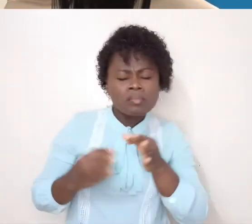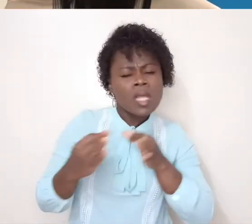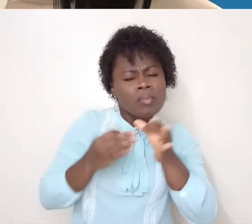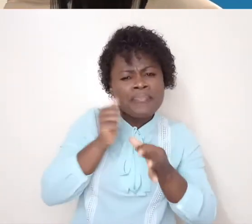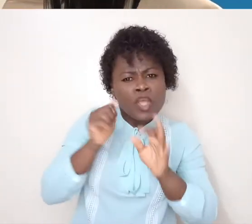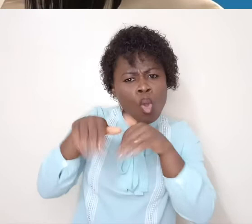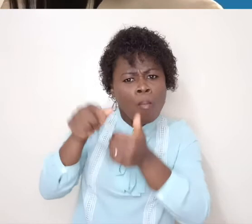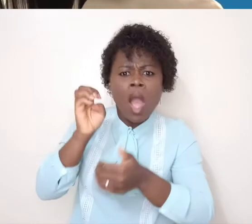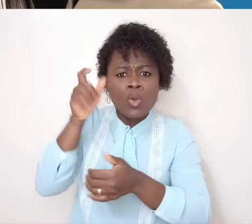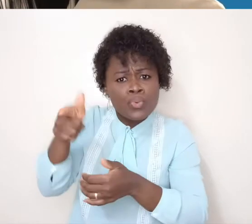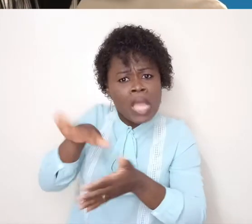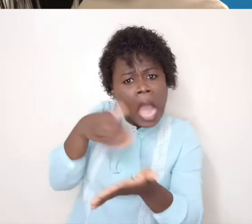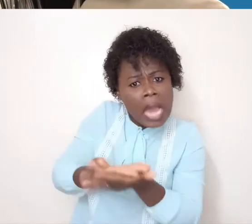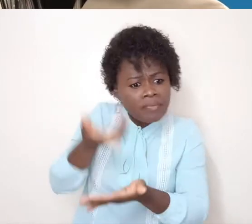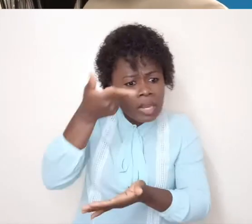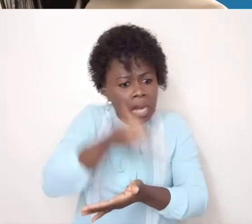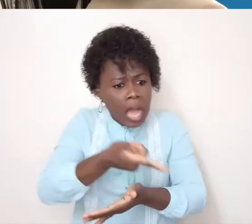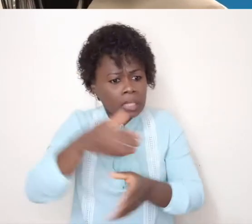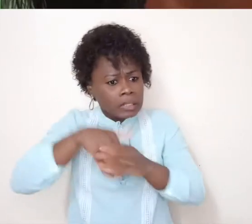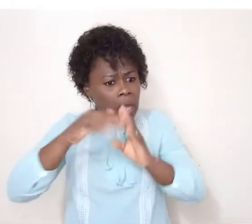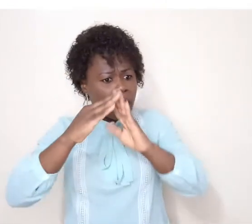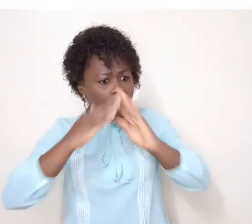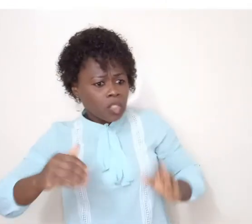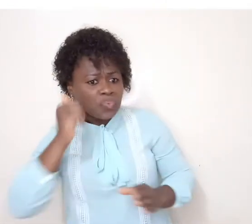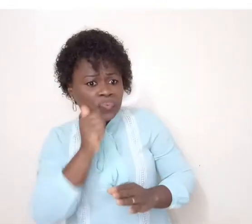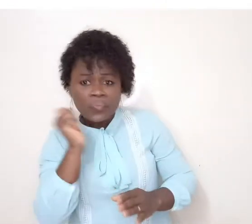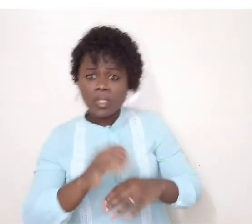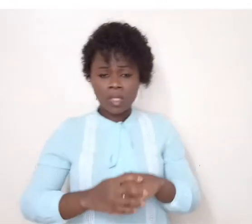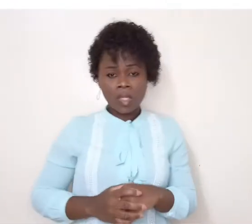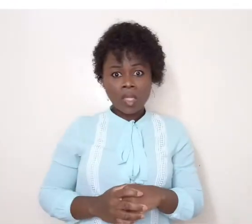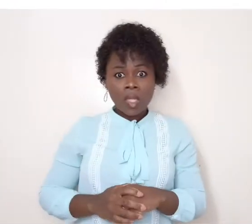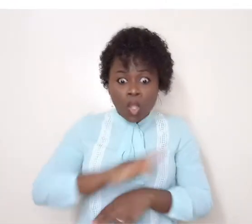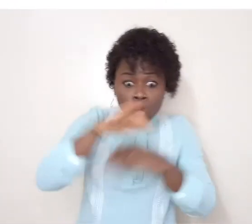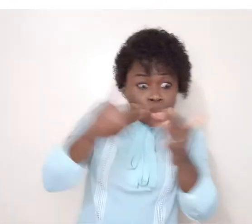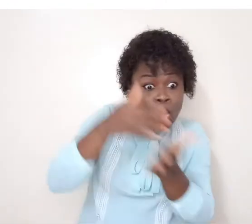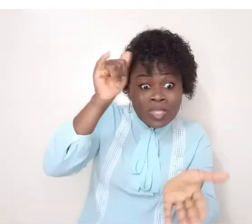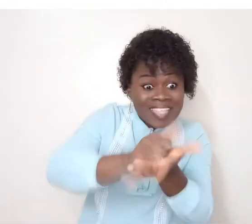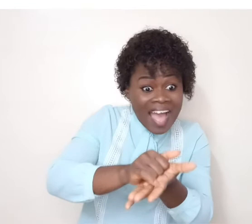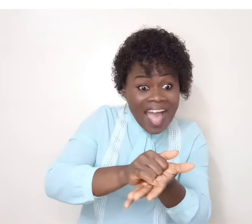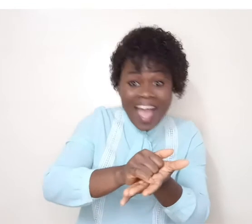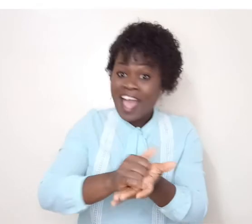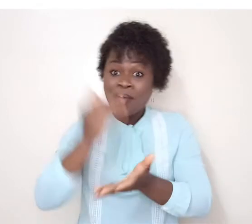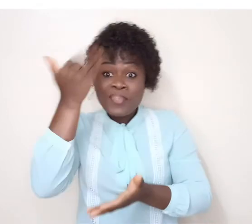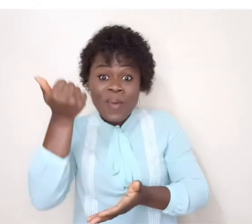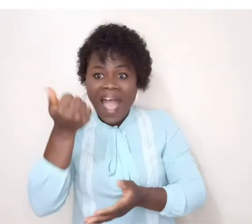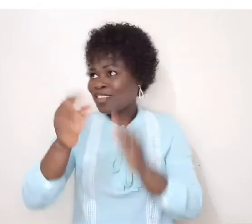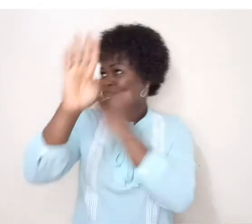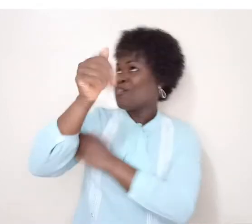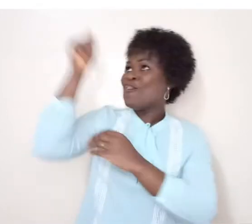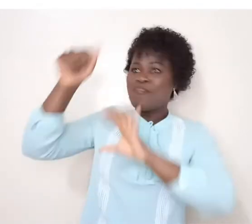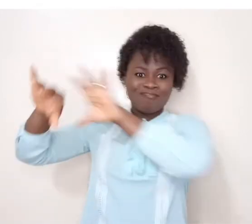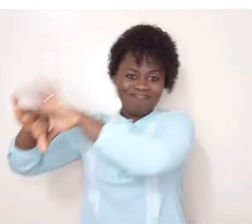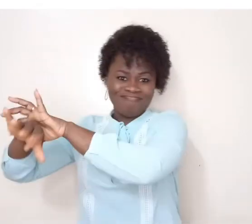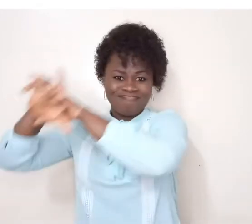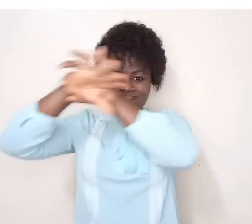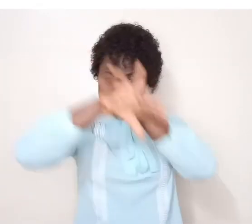détaillé des événements qui l'ont conduit jusqu'à elle. Toutes ces choses sont arrivées pour que Dieu réponde à la prière de